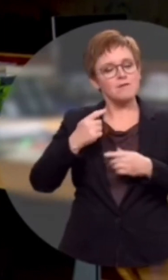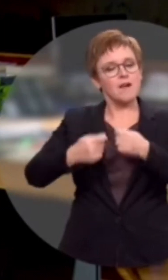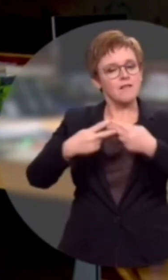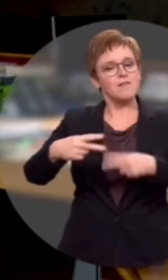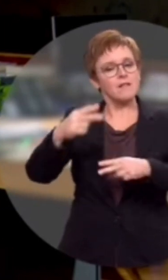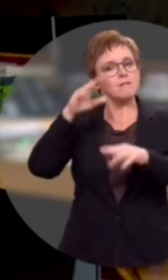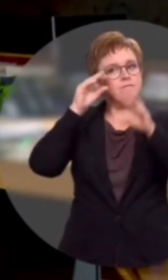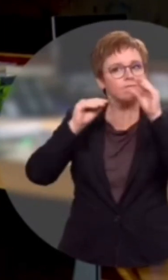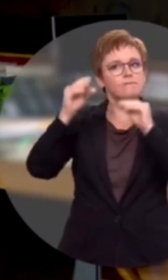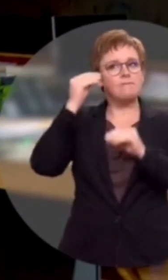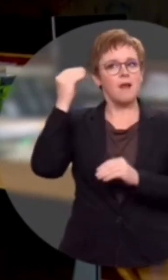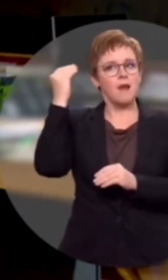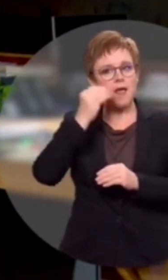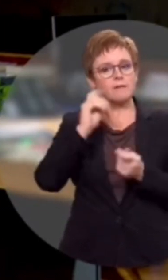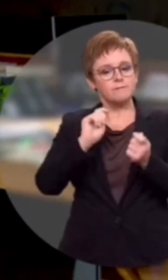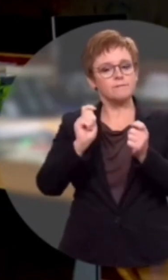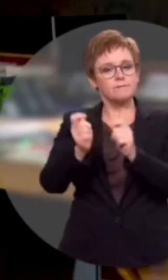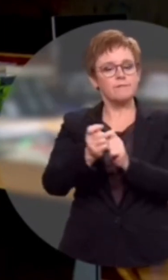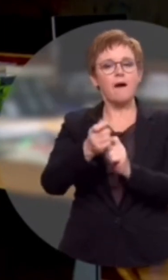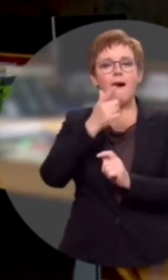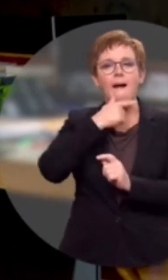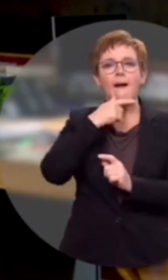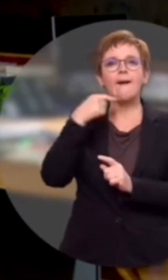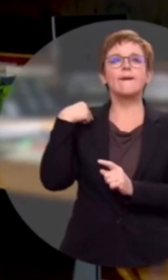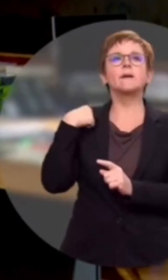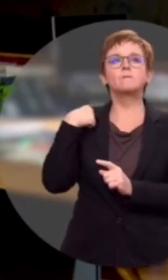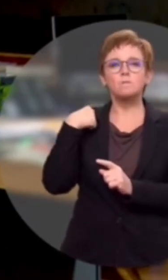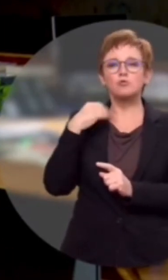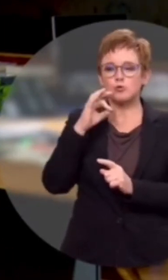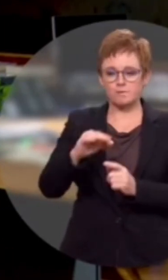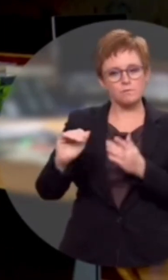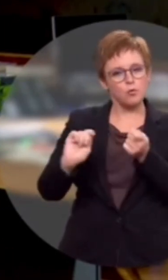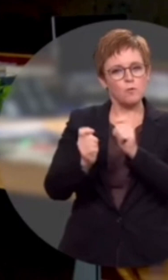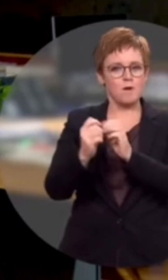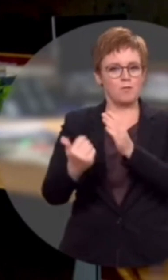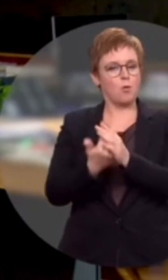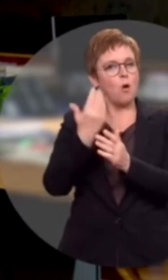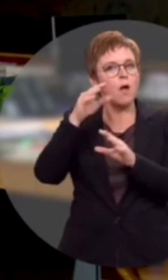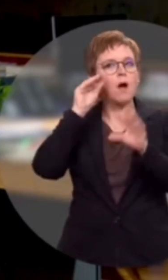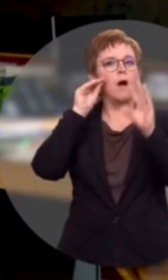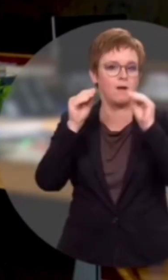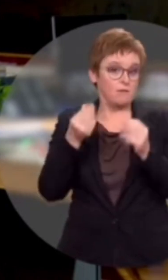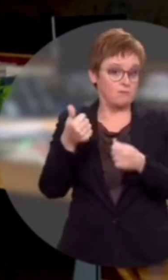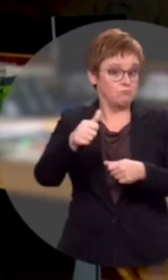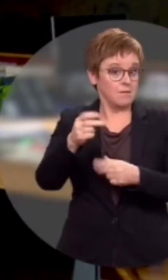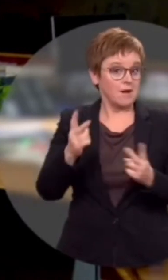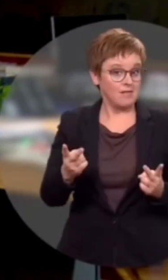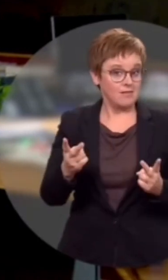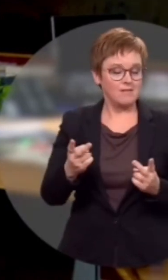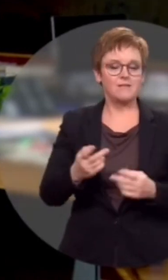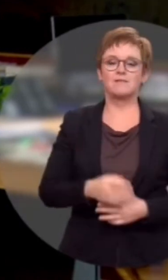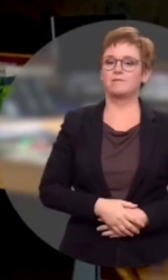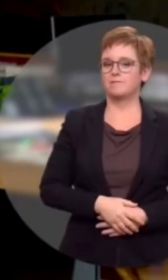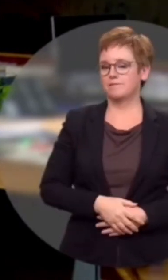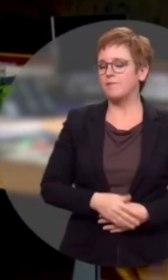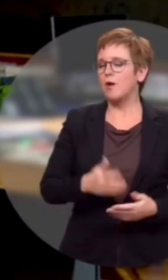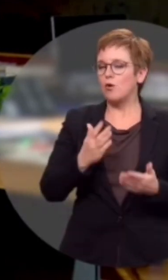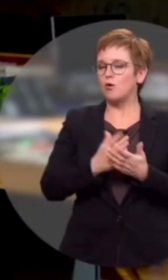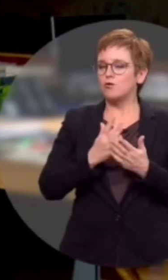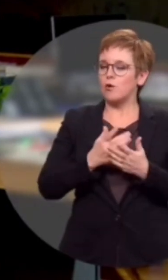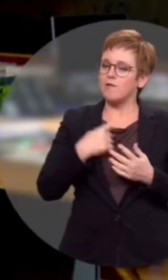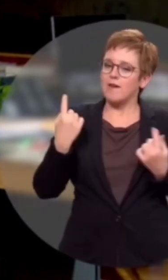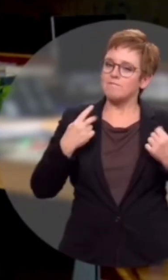sind, dazuzulernen und alte Erkenntnisse durch neuere zu ergänzen. Und lassen Sie uns bei allem, was wir